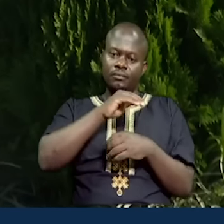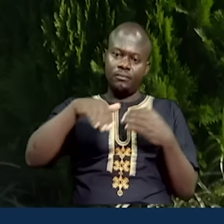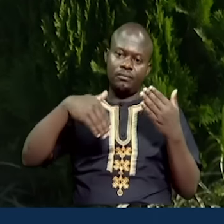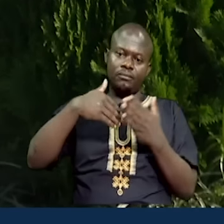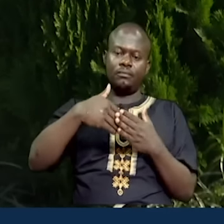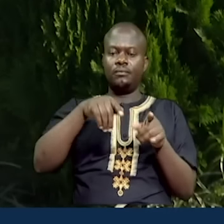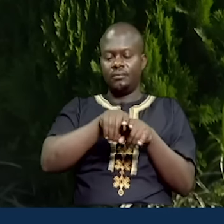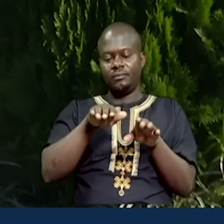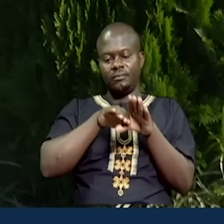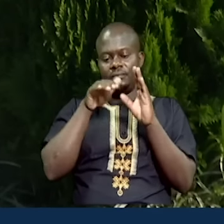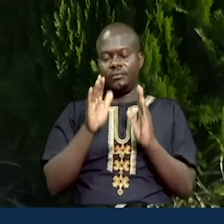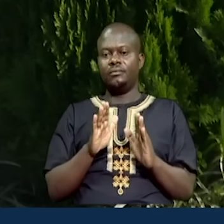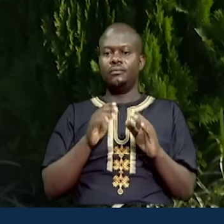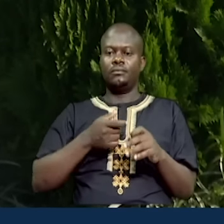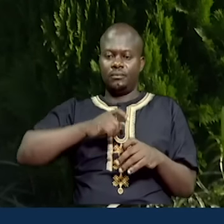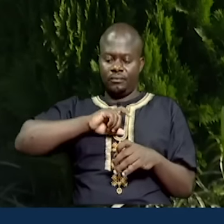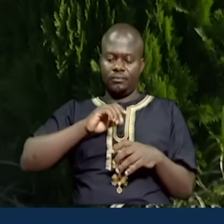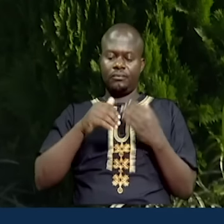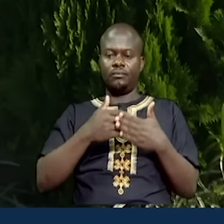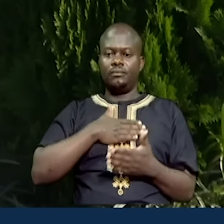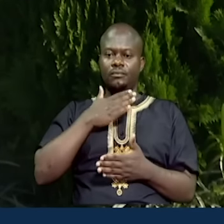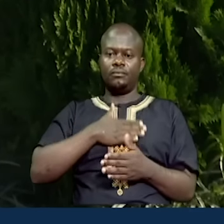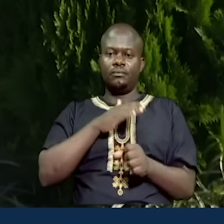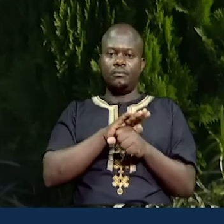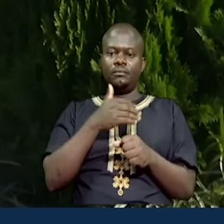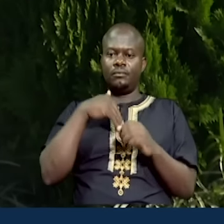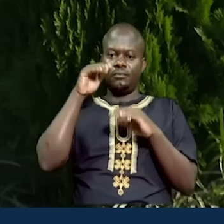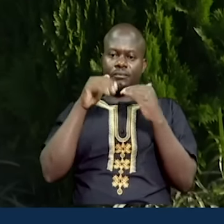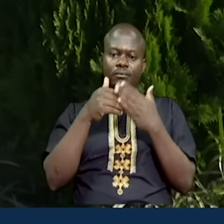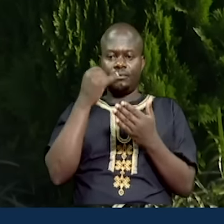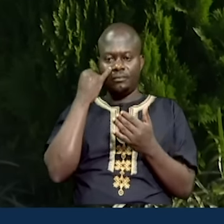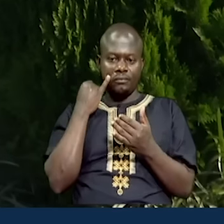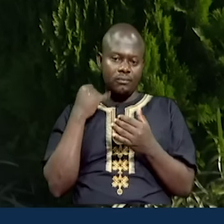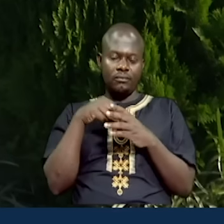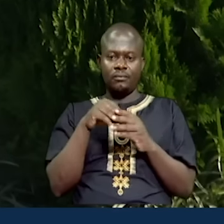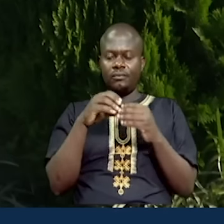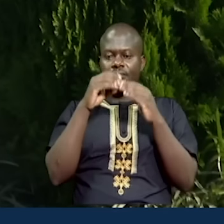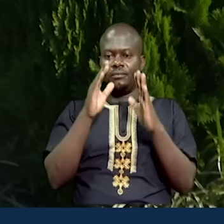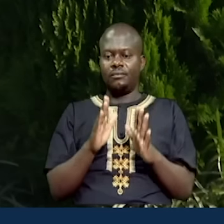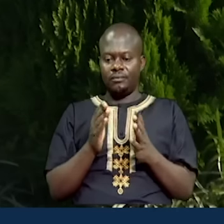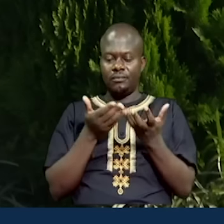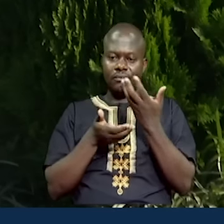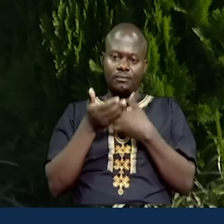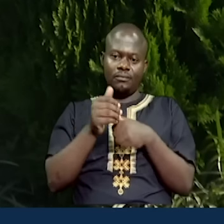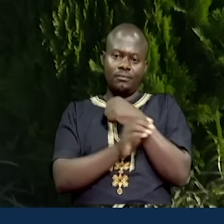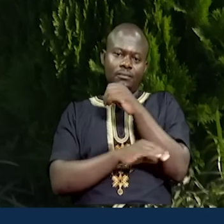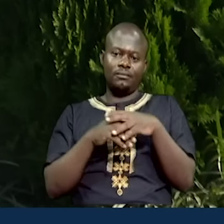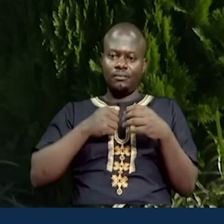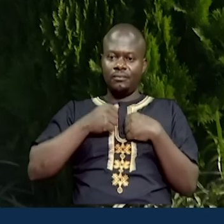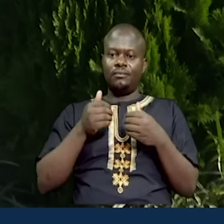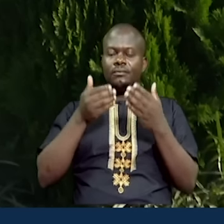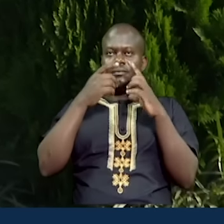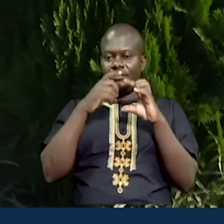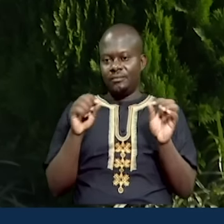afite ishema, atewe ishema n'isheja kuba afite uruhare rukomeye cyane mu miyoborere y'iki gihugu, kuba umunyarwanda yarahawe